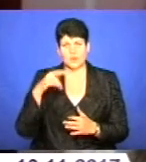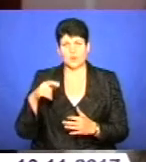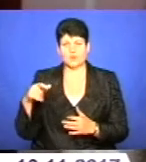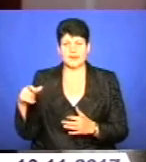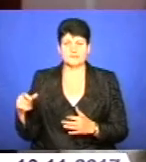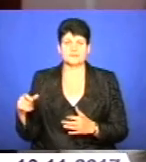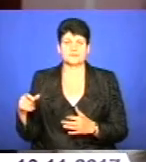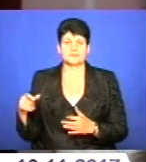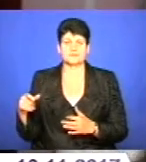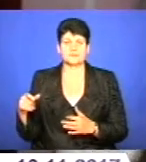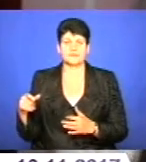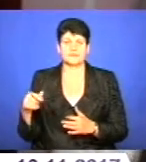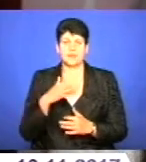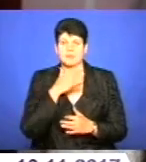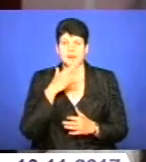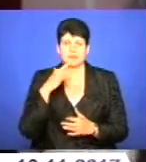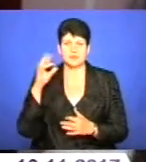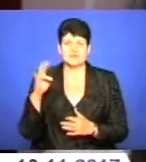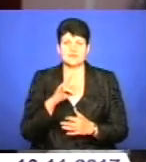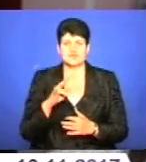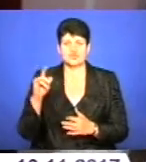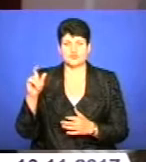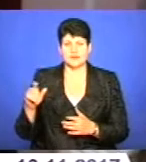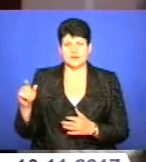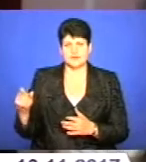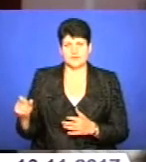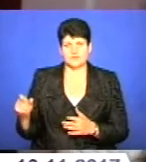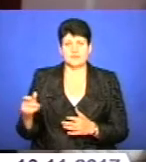і багато священників, які